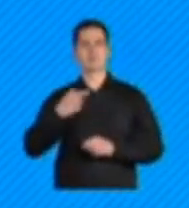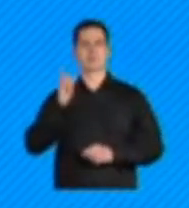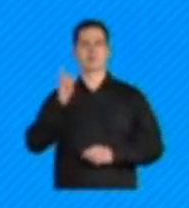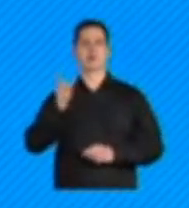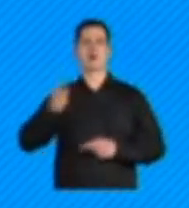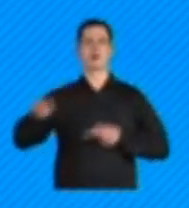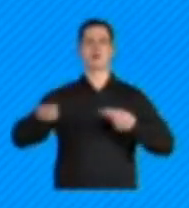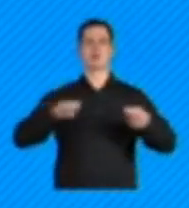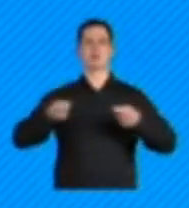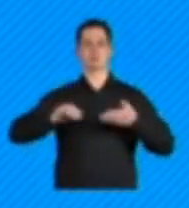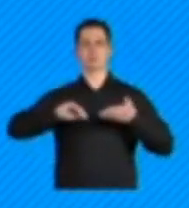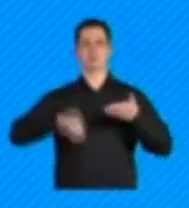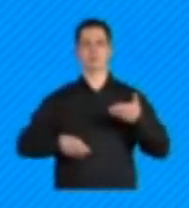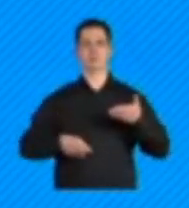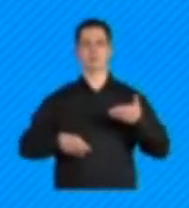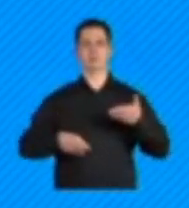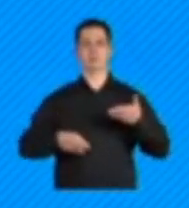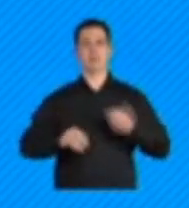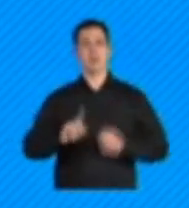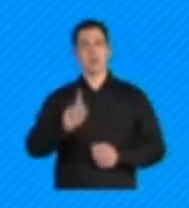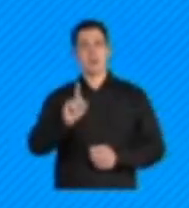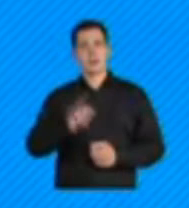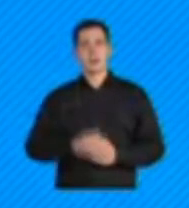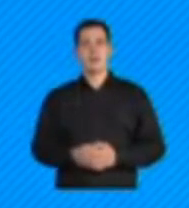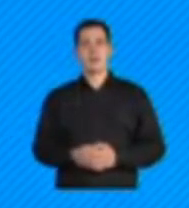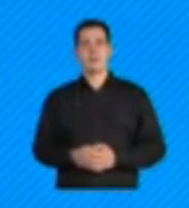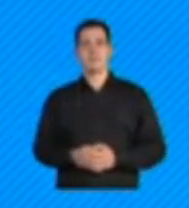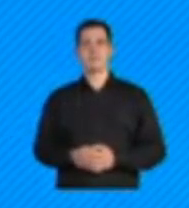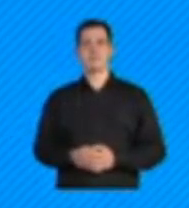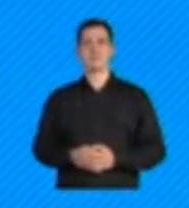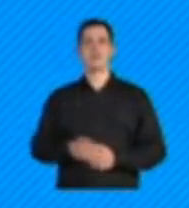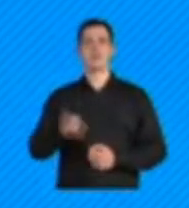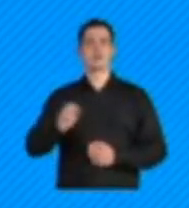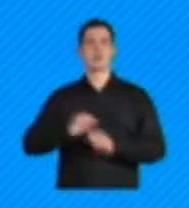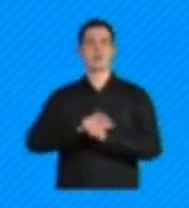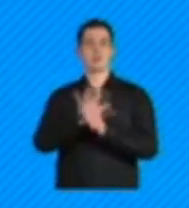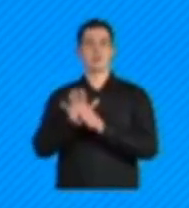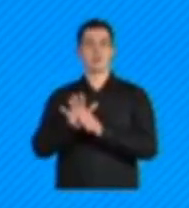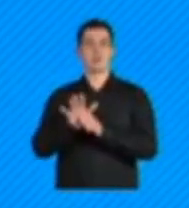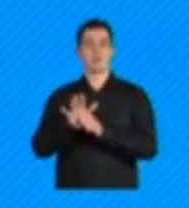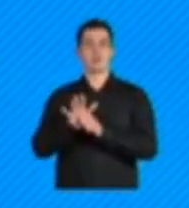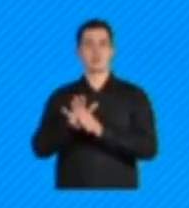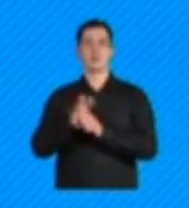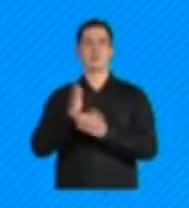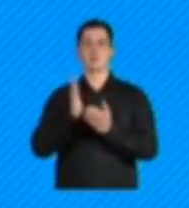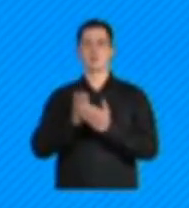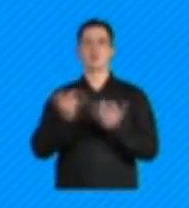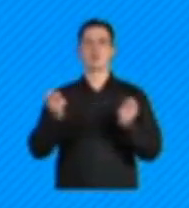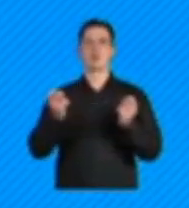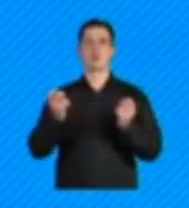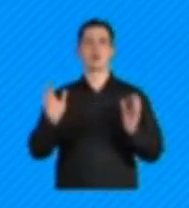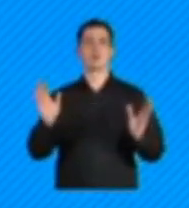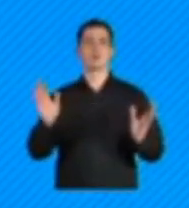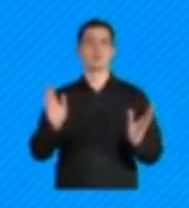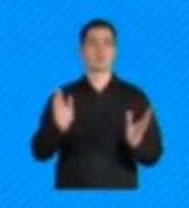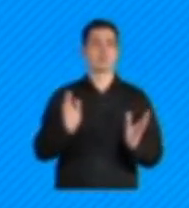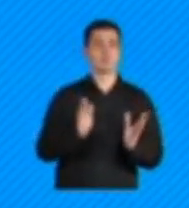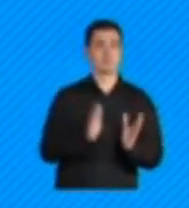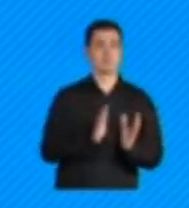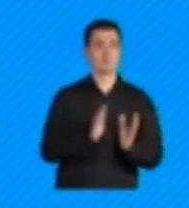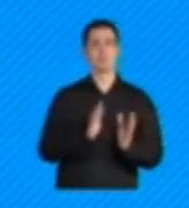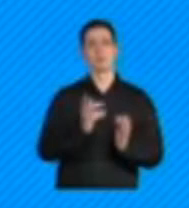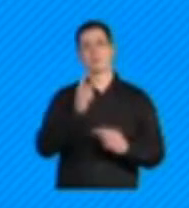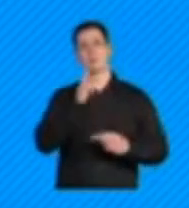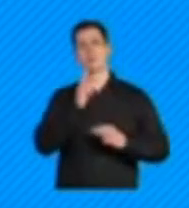rozporządzeniu. A jak pandemia nie będzie się nasilała, w